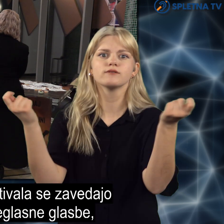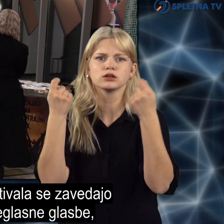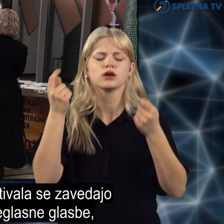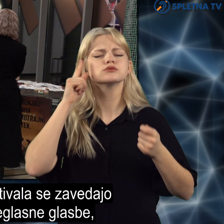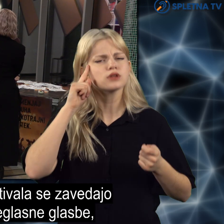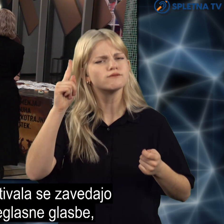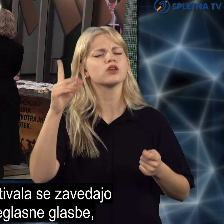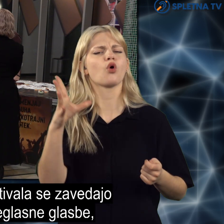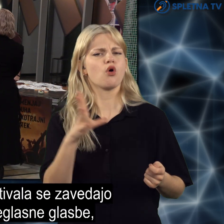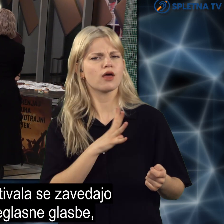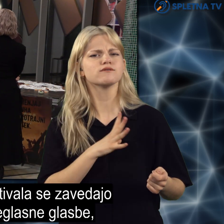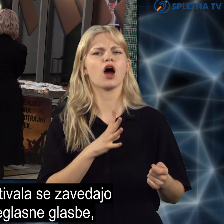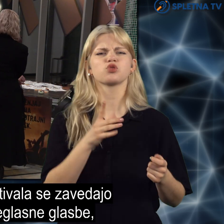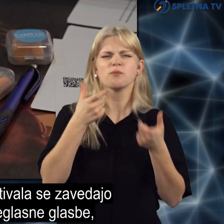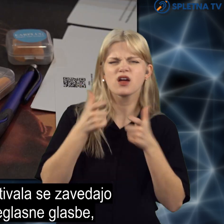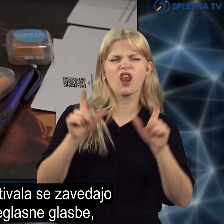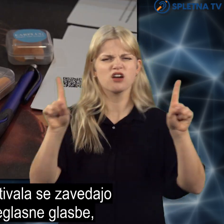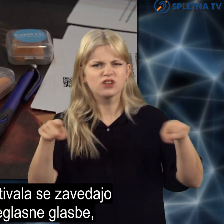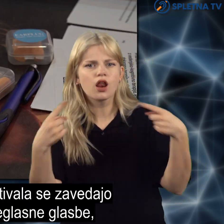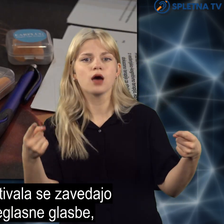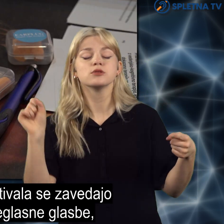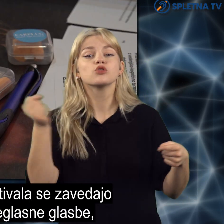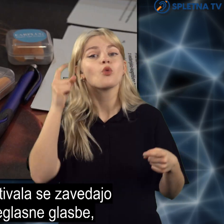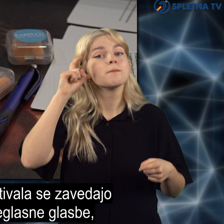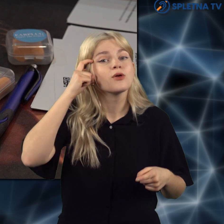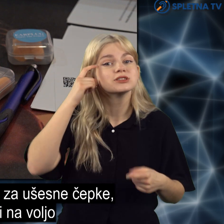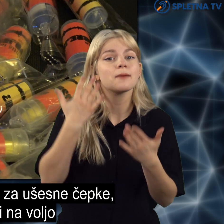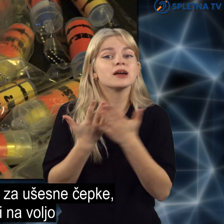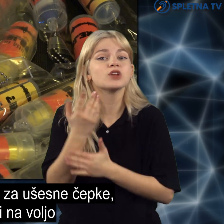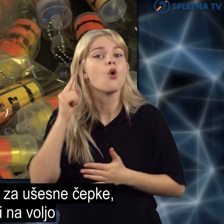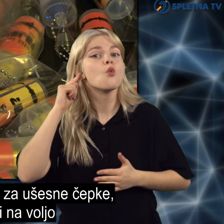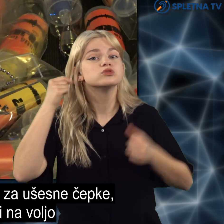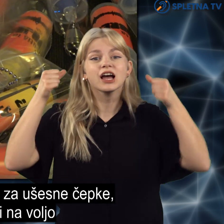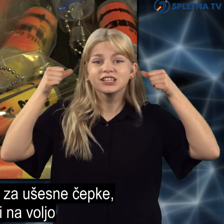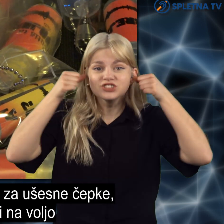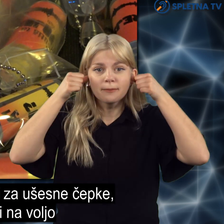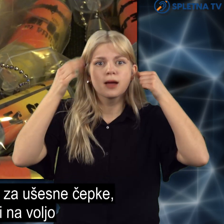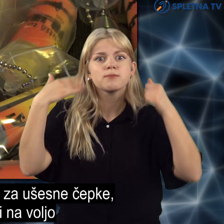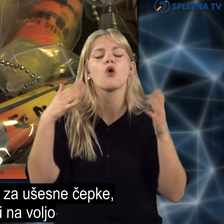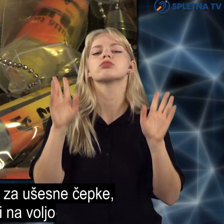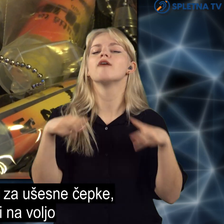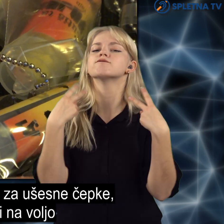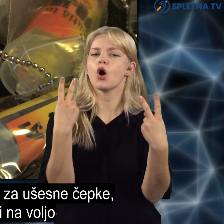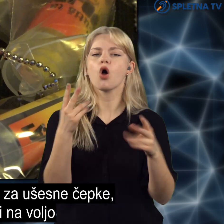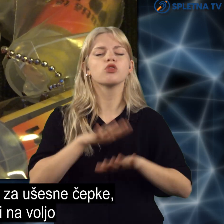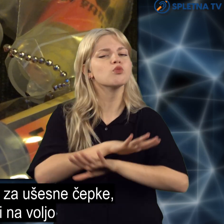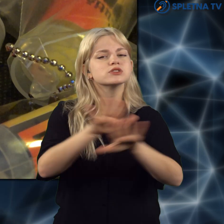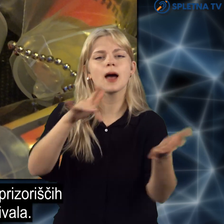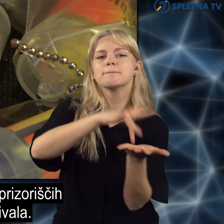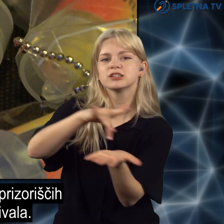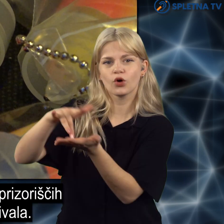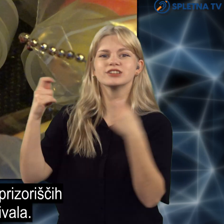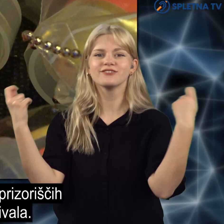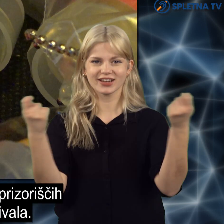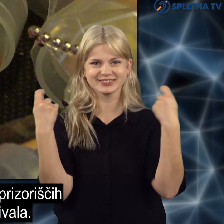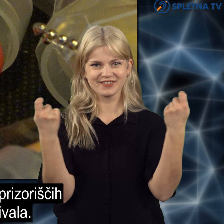Organizatorji festivala se zavedajo nevarnosti preglasne glasbe, zato so poskrbeli za ušesne čepke, ki so bili na voljo na